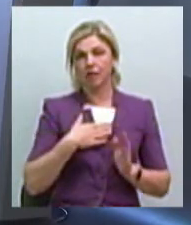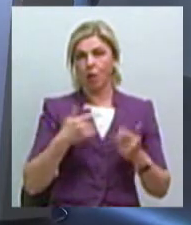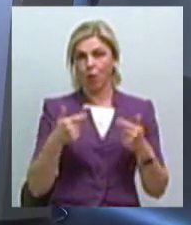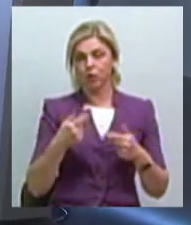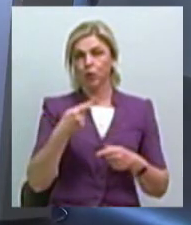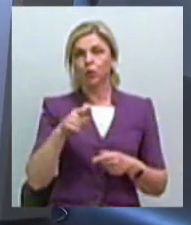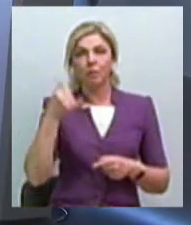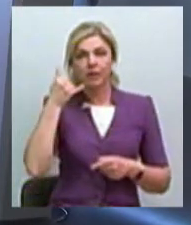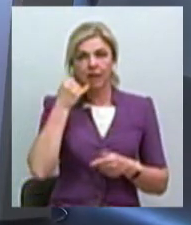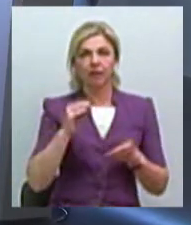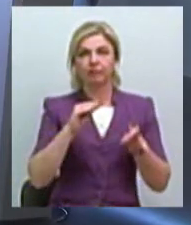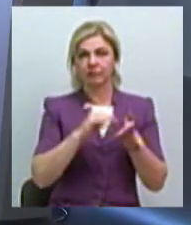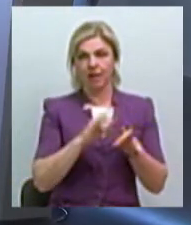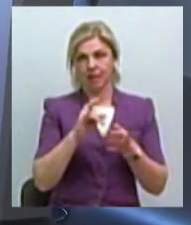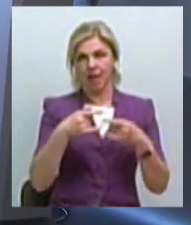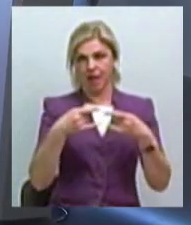номером телефону